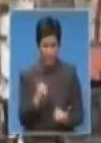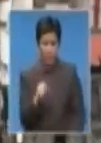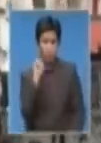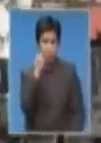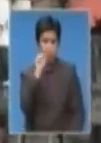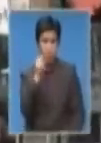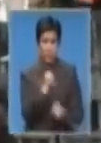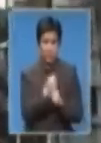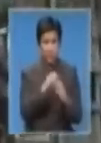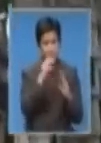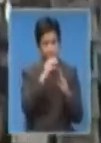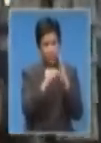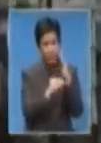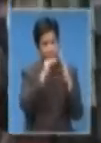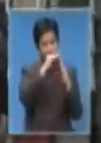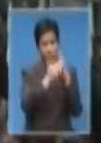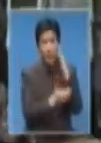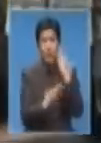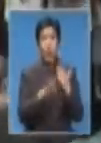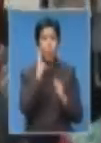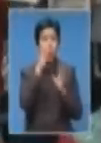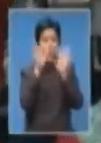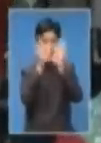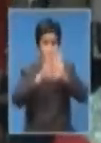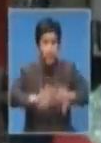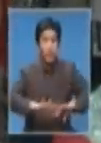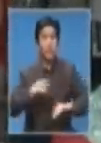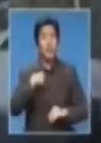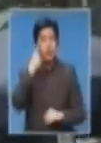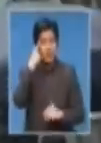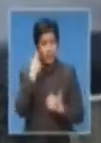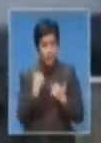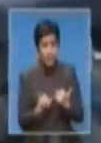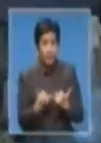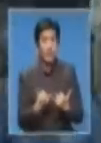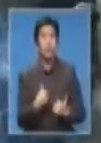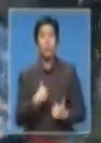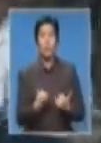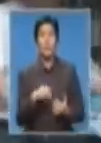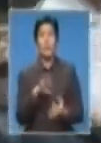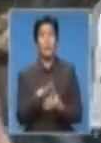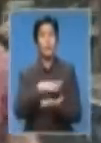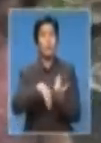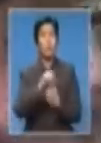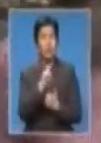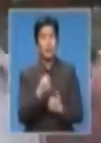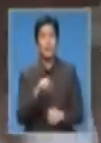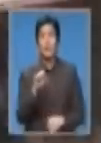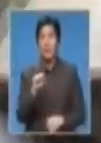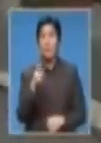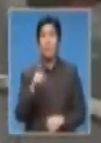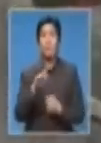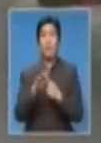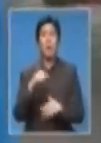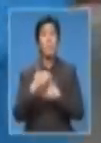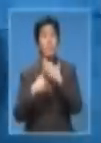ครับแล้วก็ไปสู่ประชาคมอาเซียนนะครับเพราะฉะนั้นวันนี้สถานการณ์ทางเศรษฐกิจนั้นสภาพัฒน์รายงานว่าไตรมาส